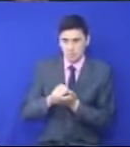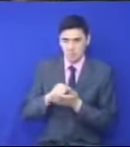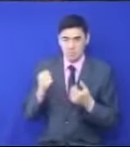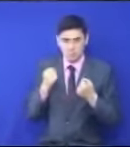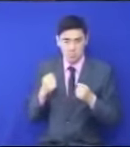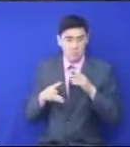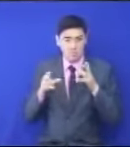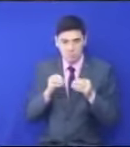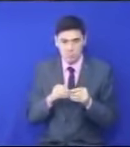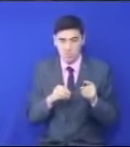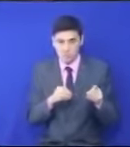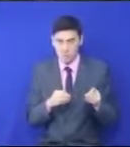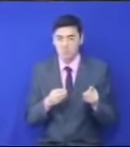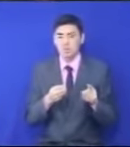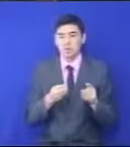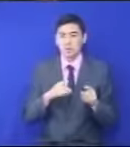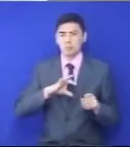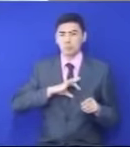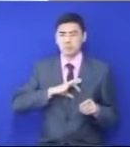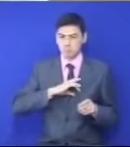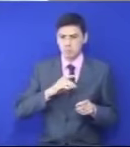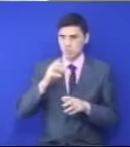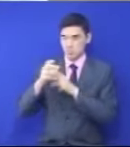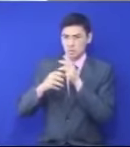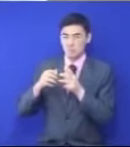стал обладателем медалей международных соревнований.